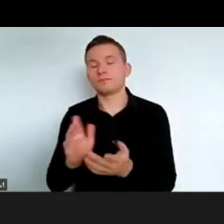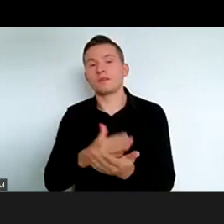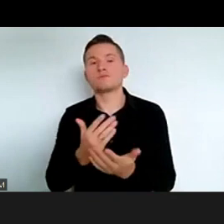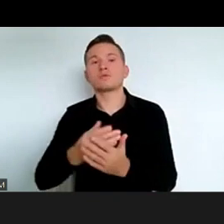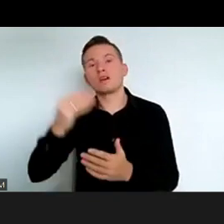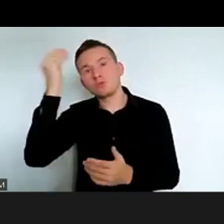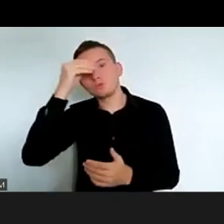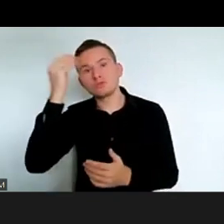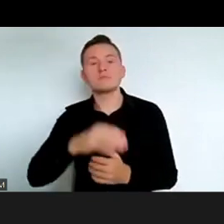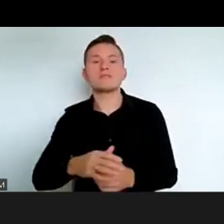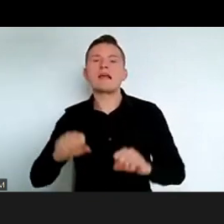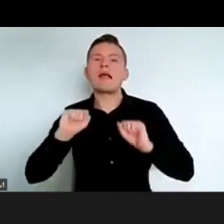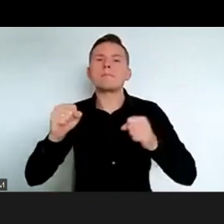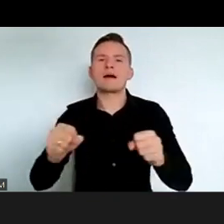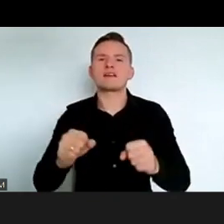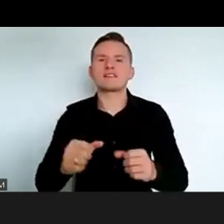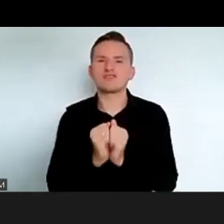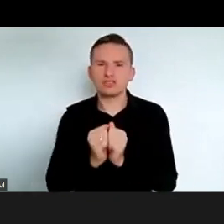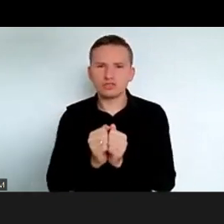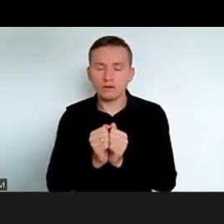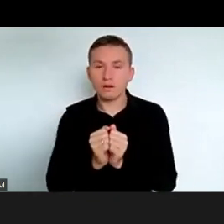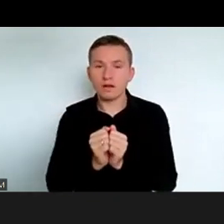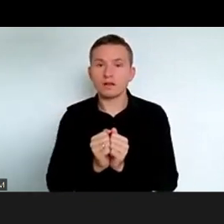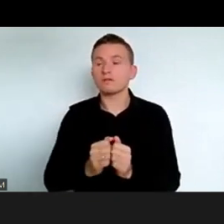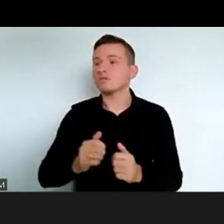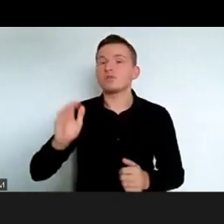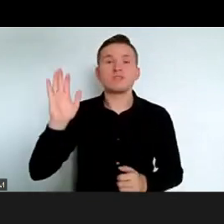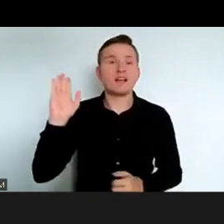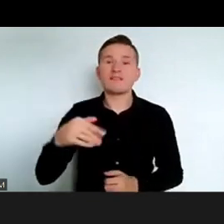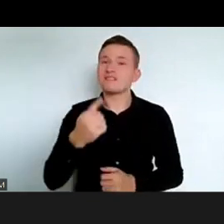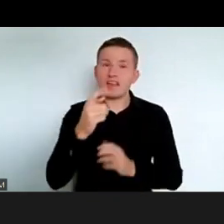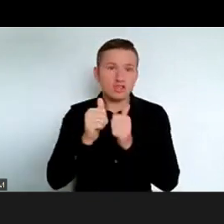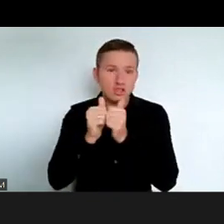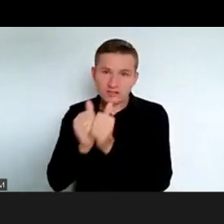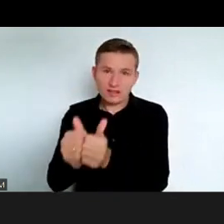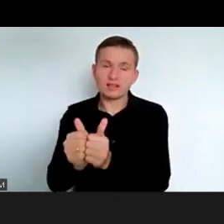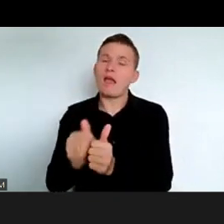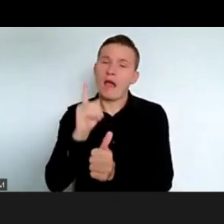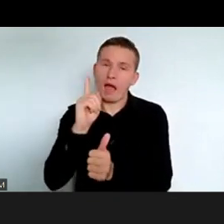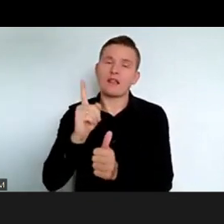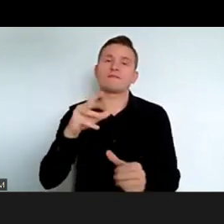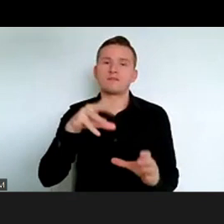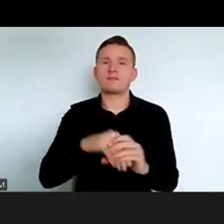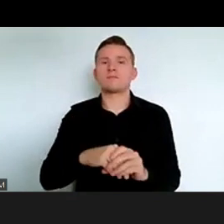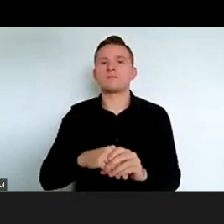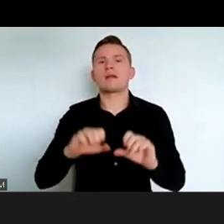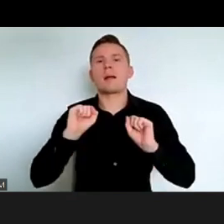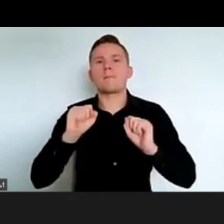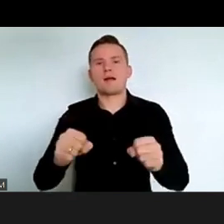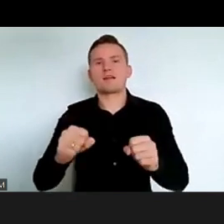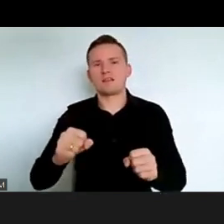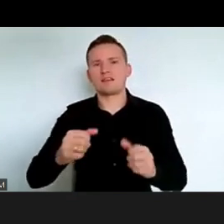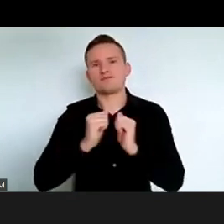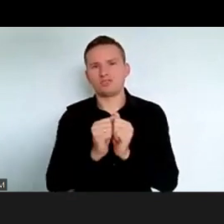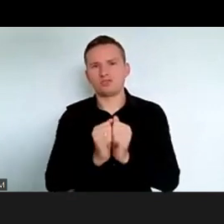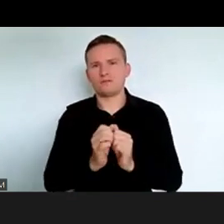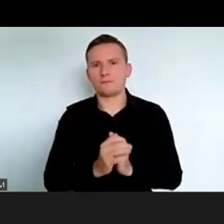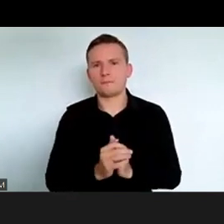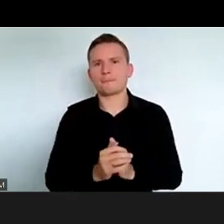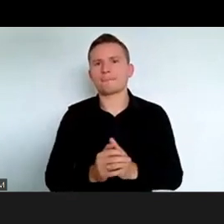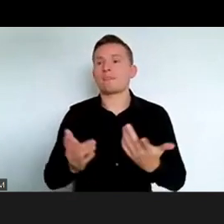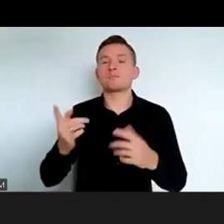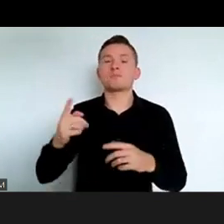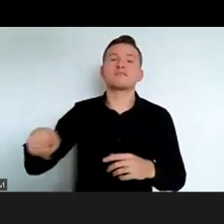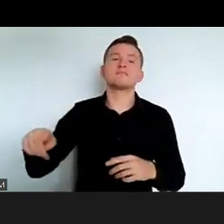kampanii wrześniowej, to tak jak mówiłam, chociaż jedno zdanie, ale o kampanii wrześniowej. Żeby cały czas również ta wiedza